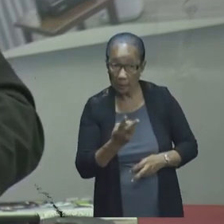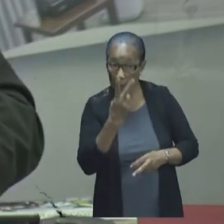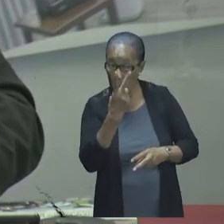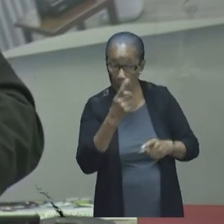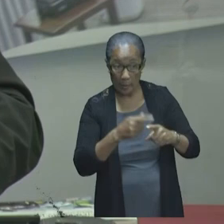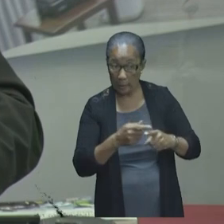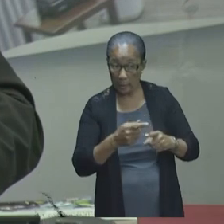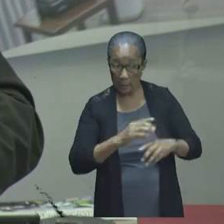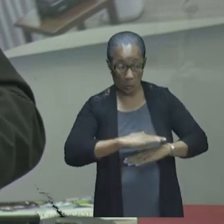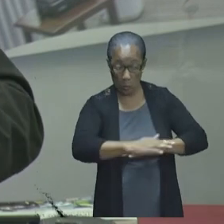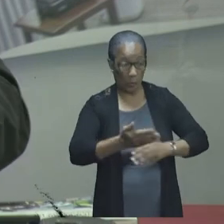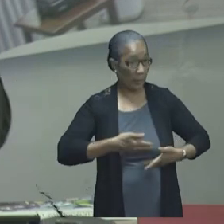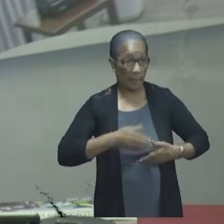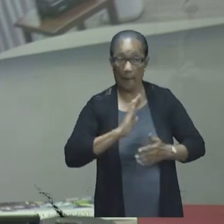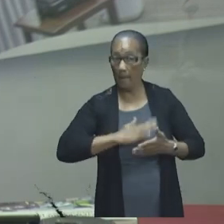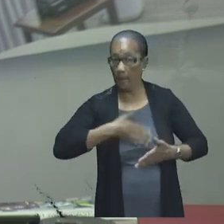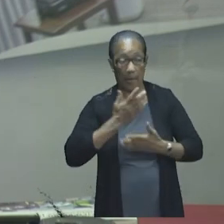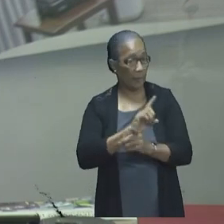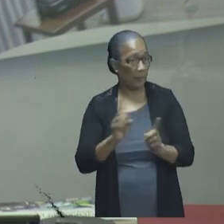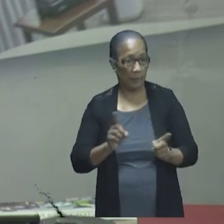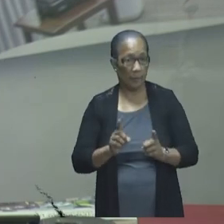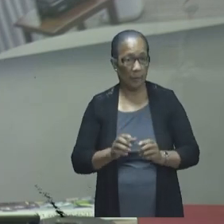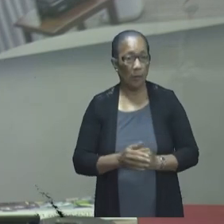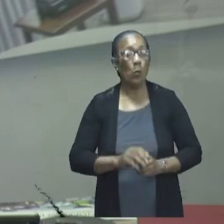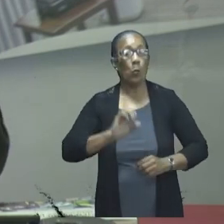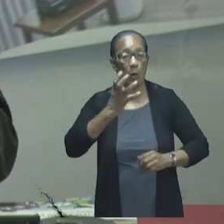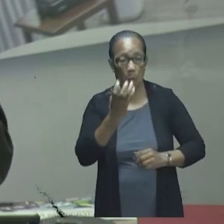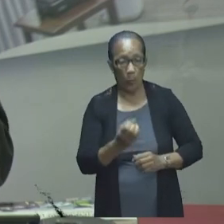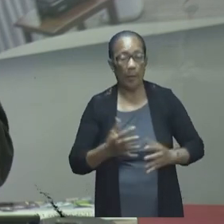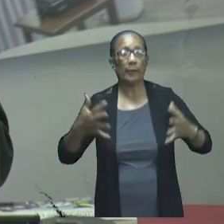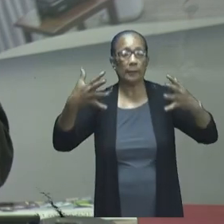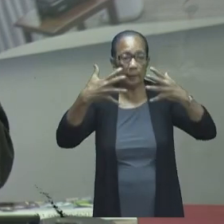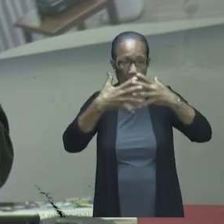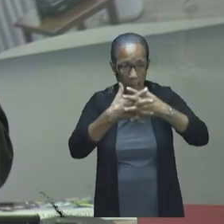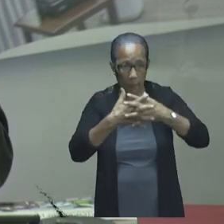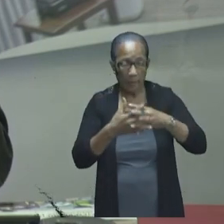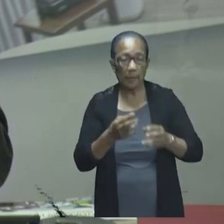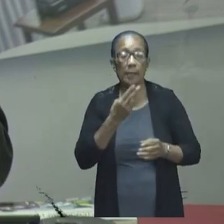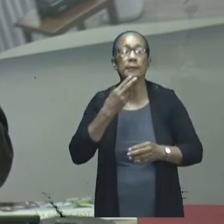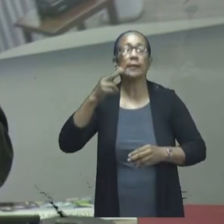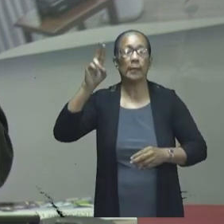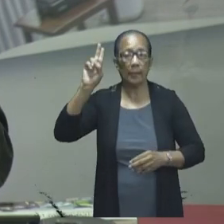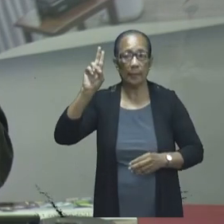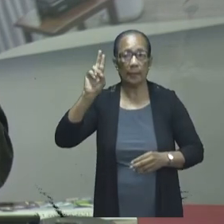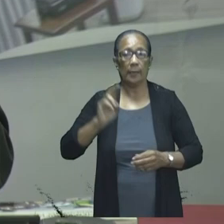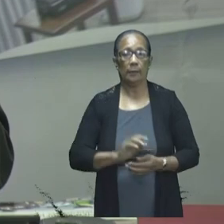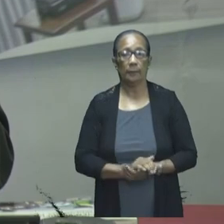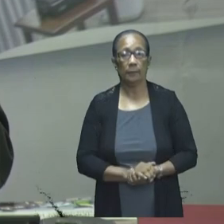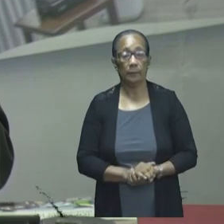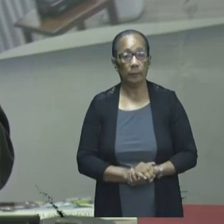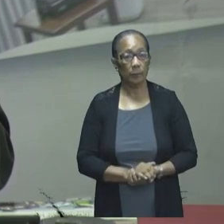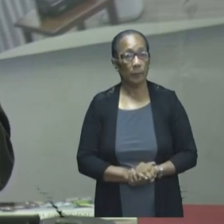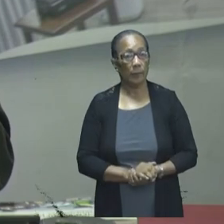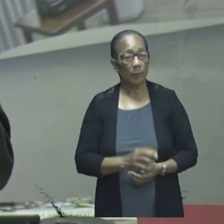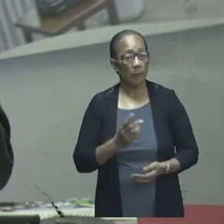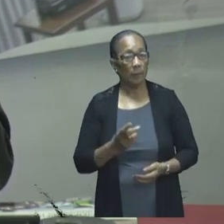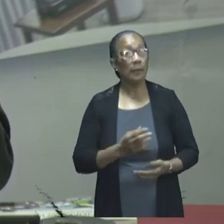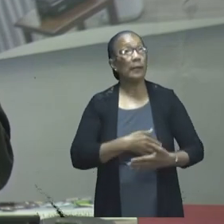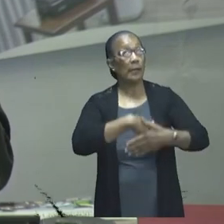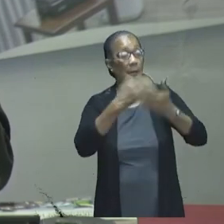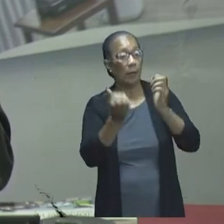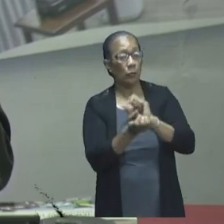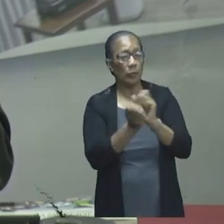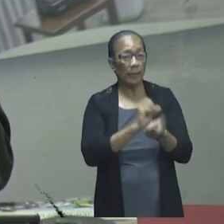nogmaals er voorstander van transparatie eerlijkheid en rechtvaardigheid carmen kruiskade minister